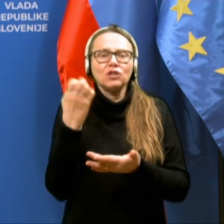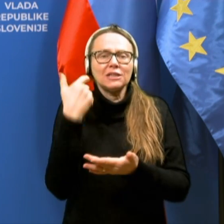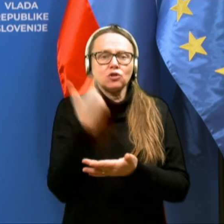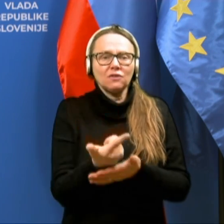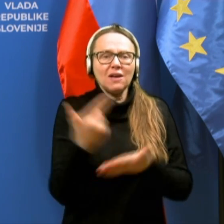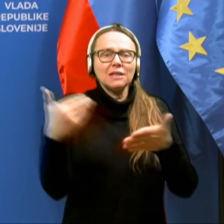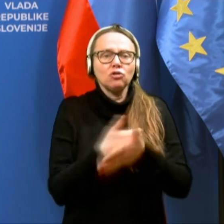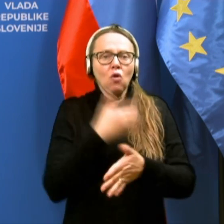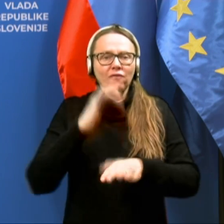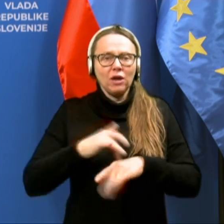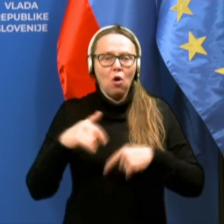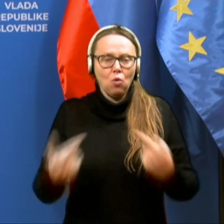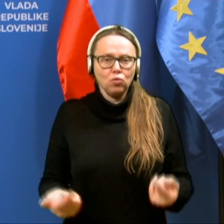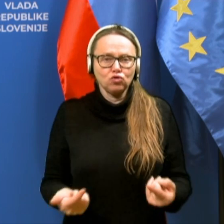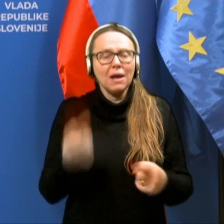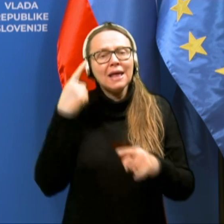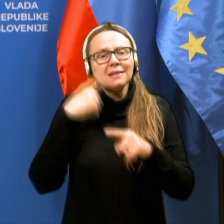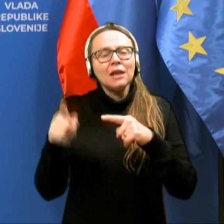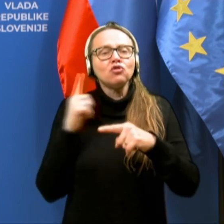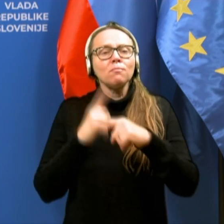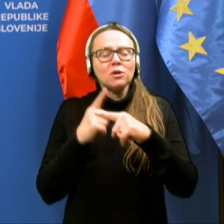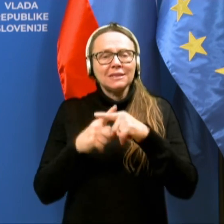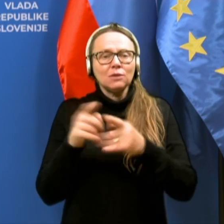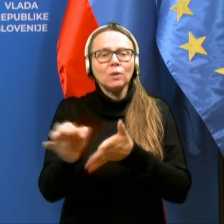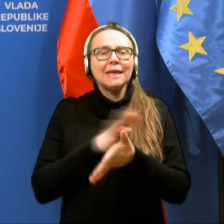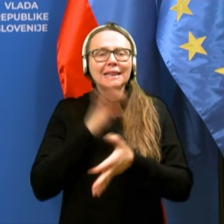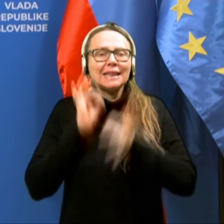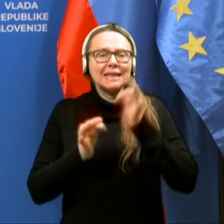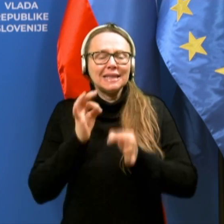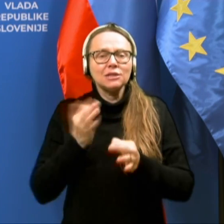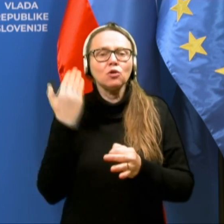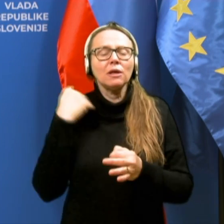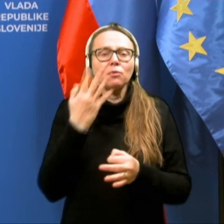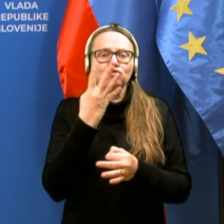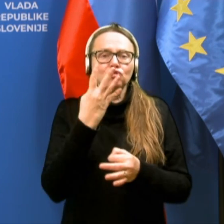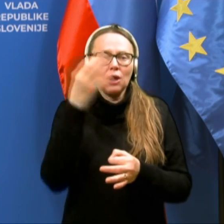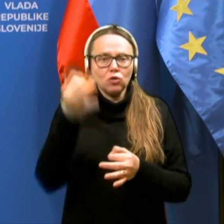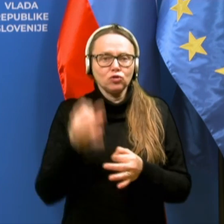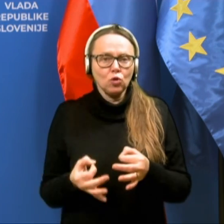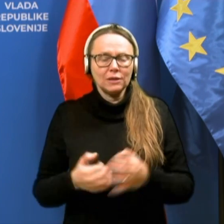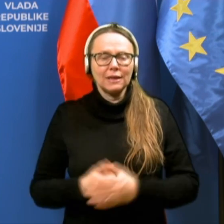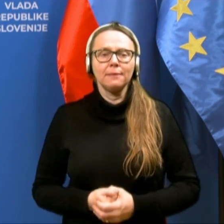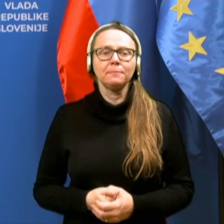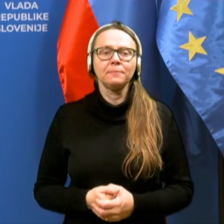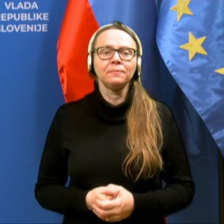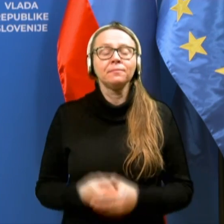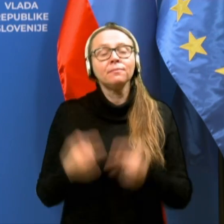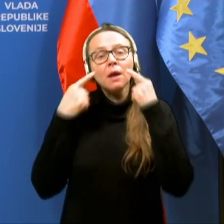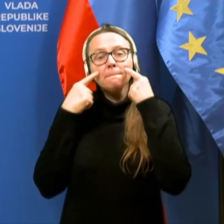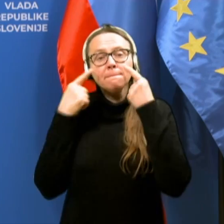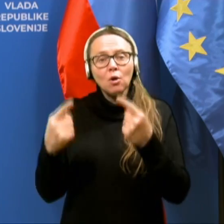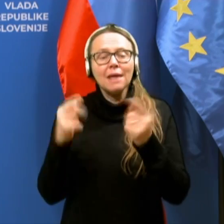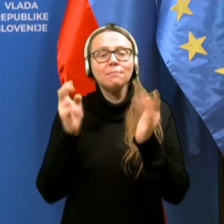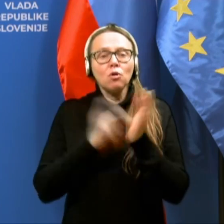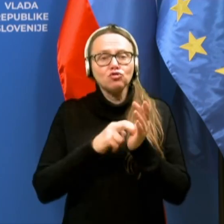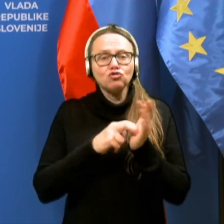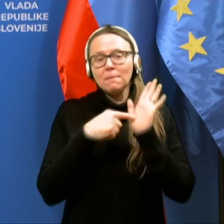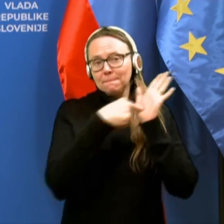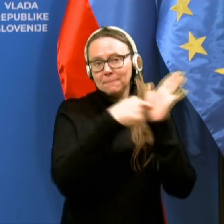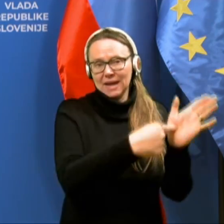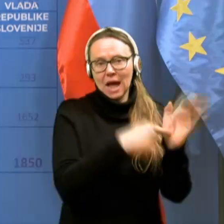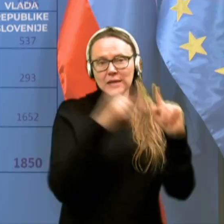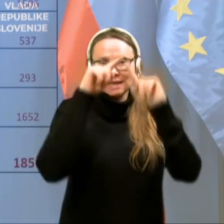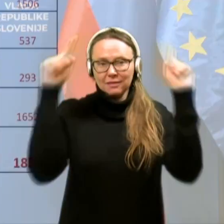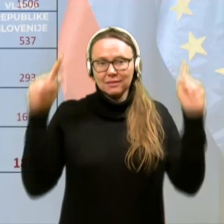420 novih okužb. Delež pozitivnih hitrih testov pa je znašal 4%. Poglejmo si to še na prikazu